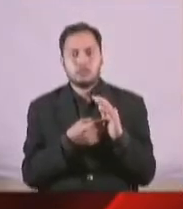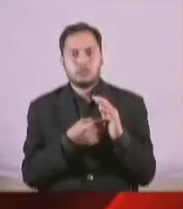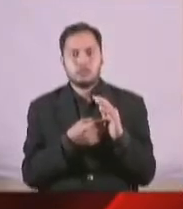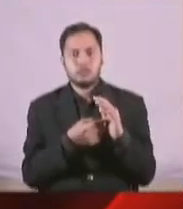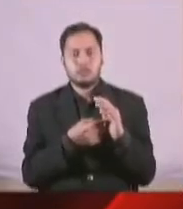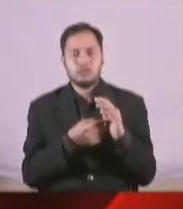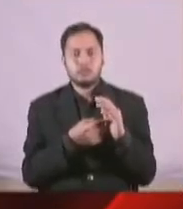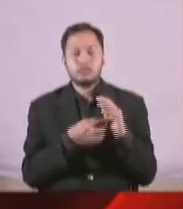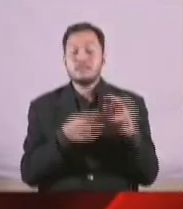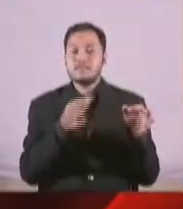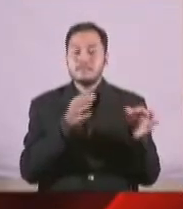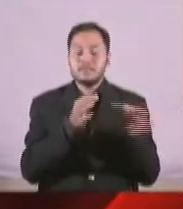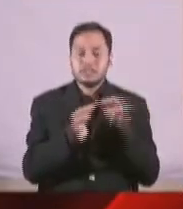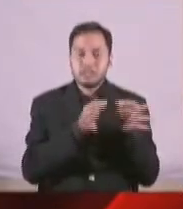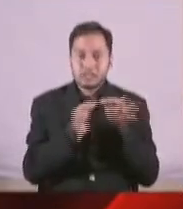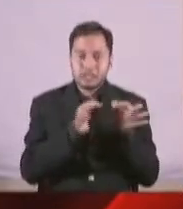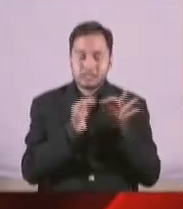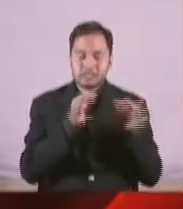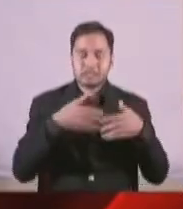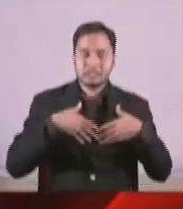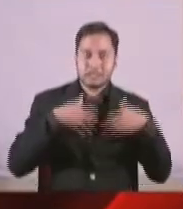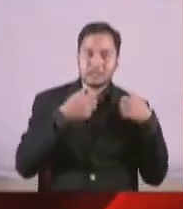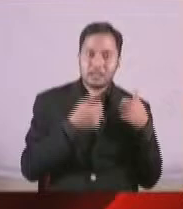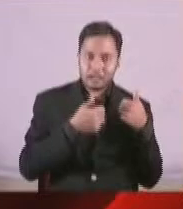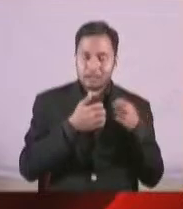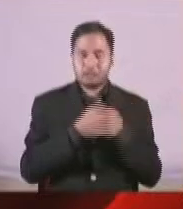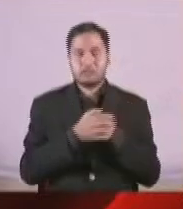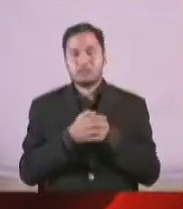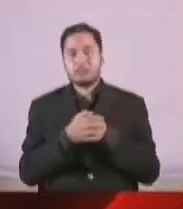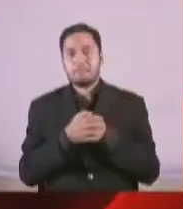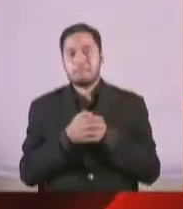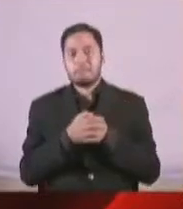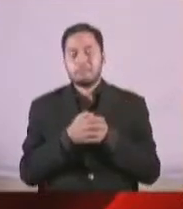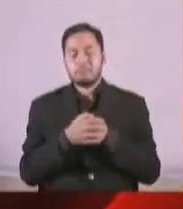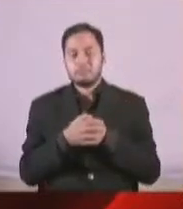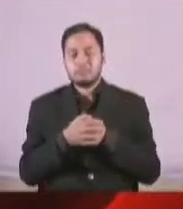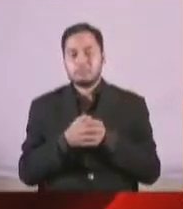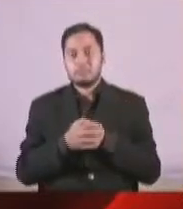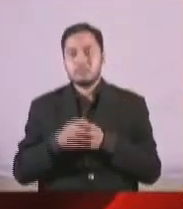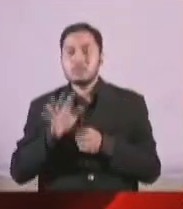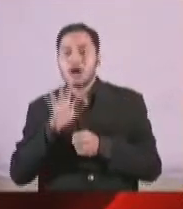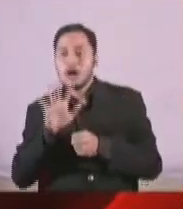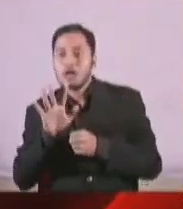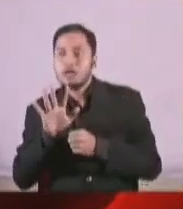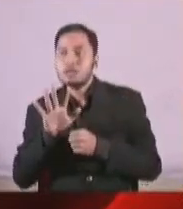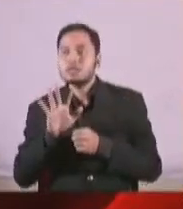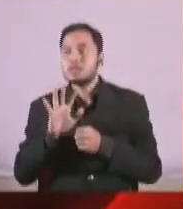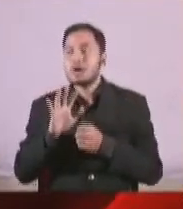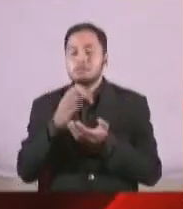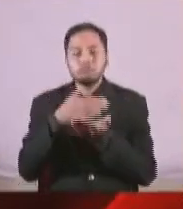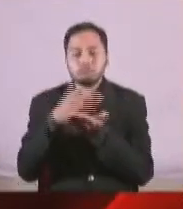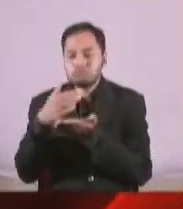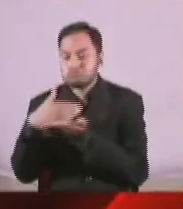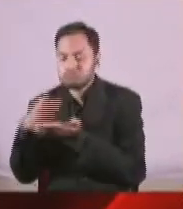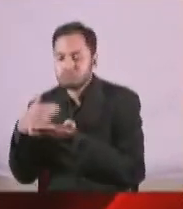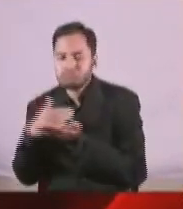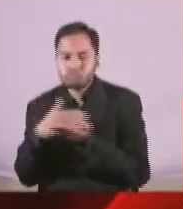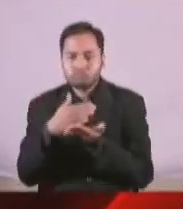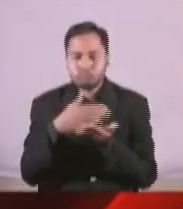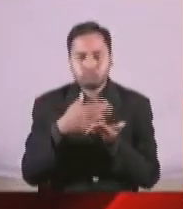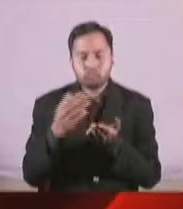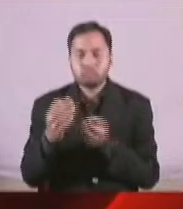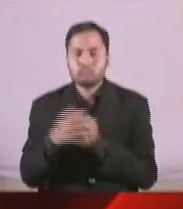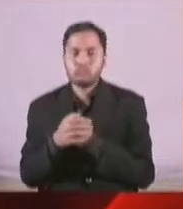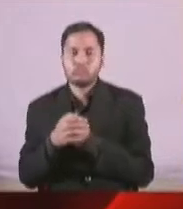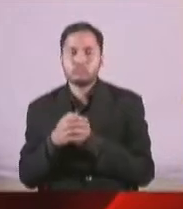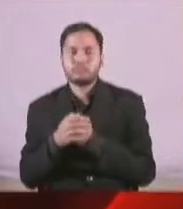kesehatan. Jangan disunggung dengan Medan Club. Medan Klub itu